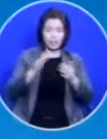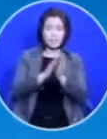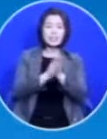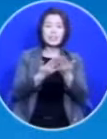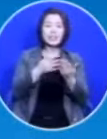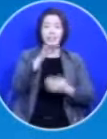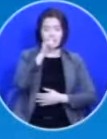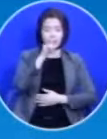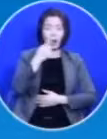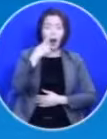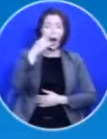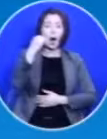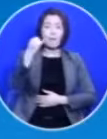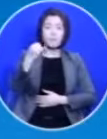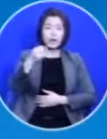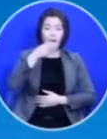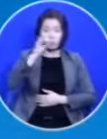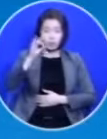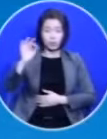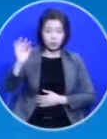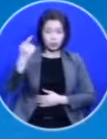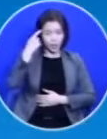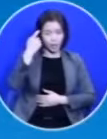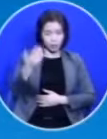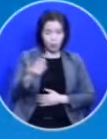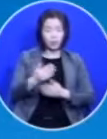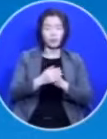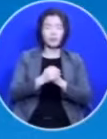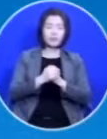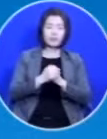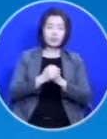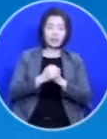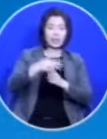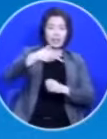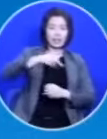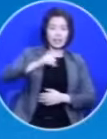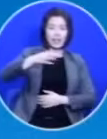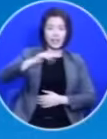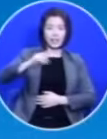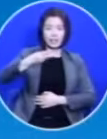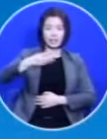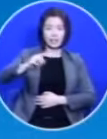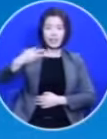엄마라고 불러도 돼요 케이티